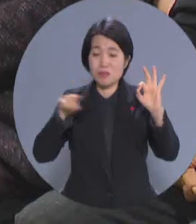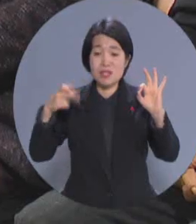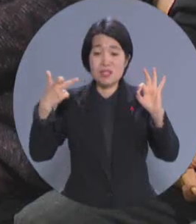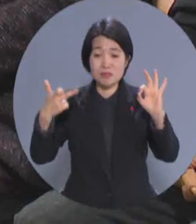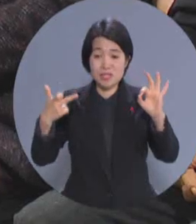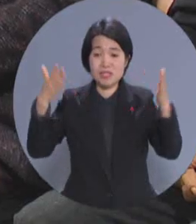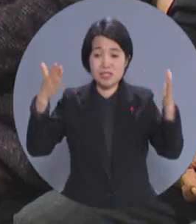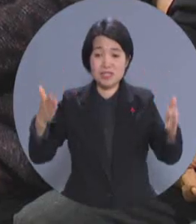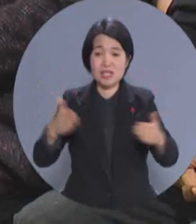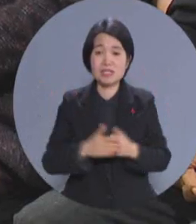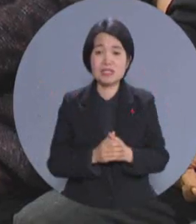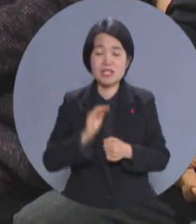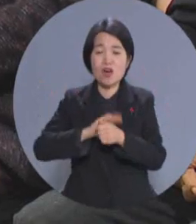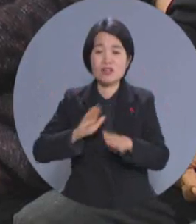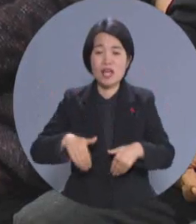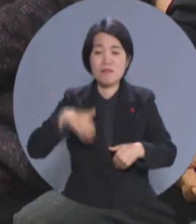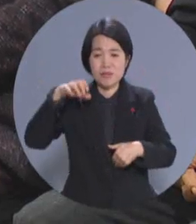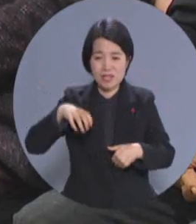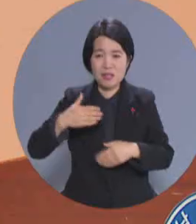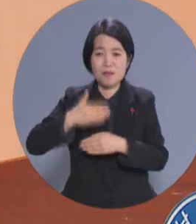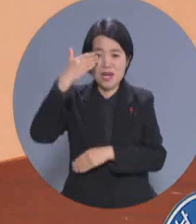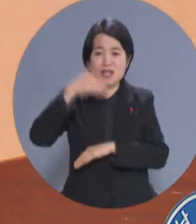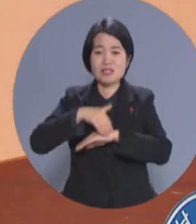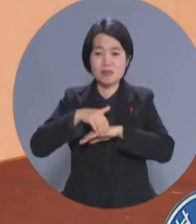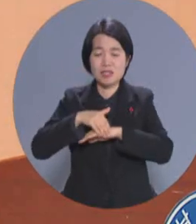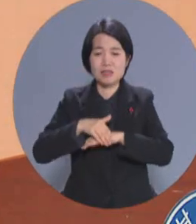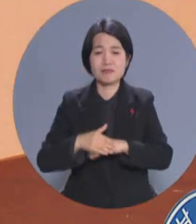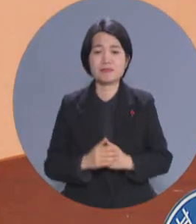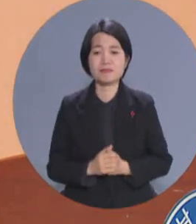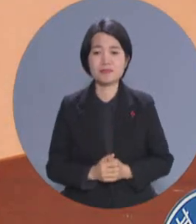17일까지 경상남도 김해시에서 개최될 예정입니다